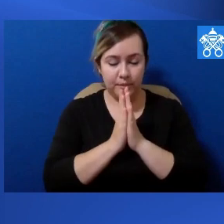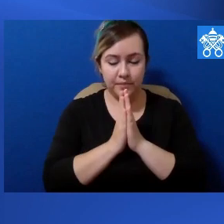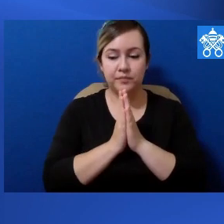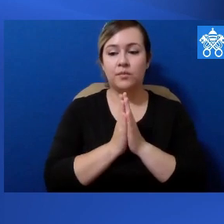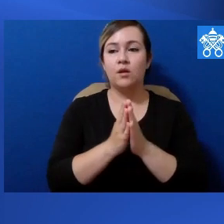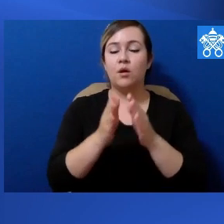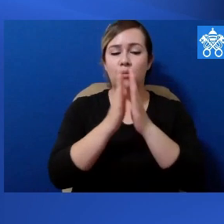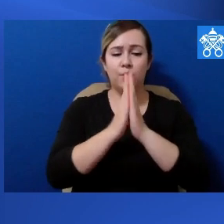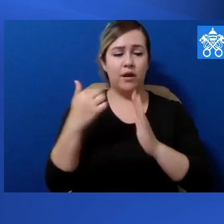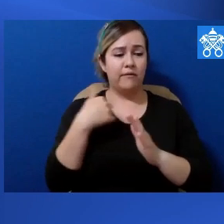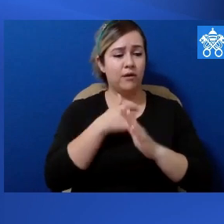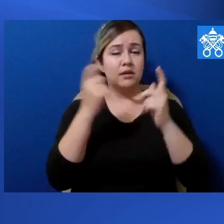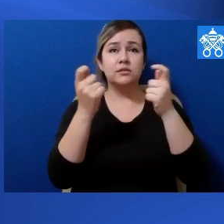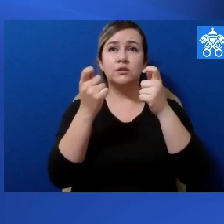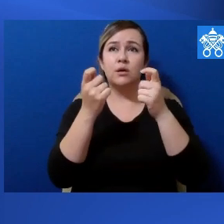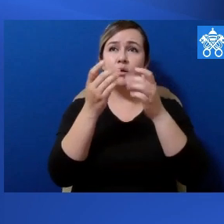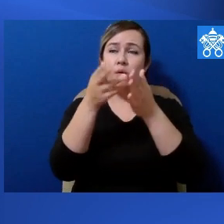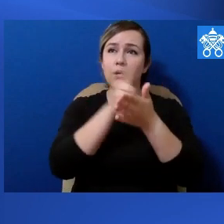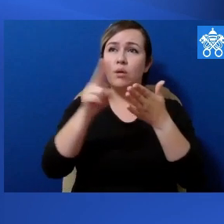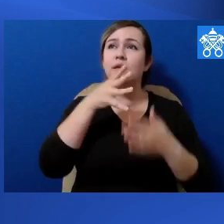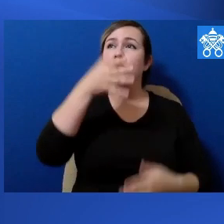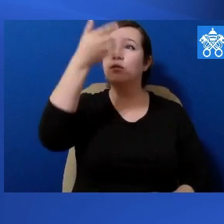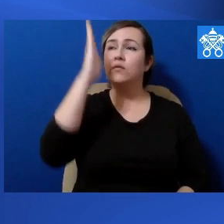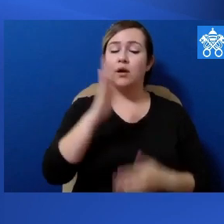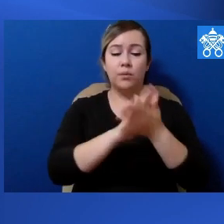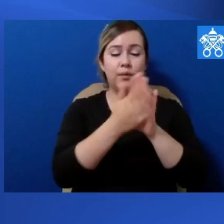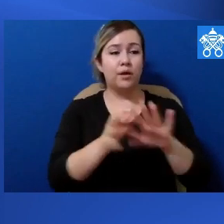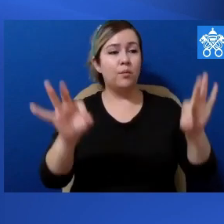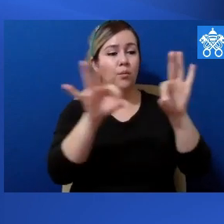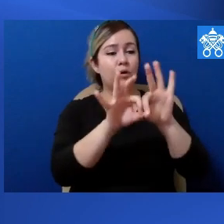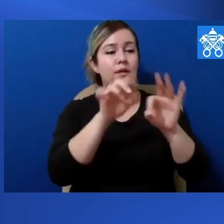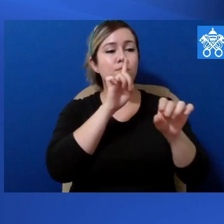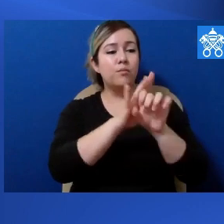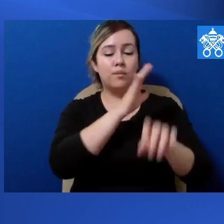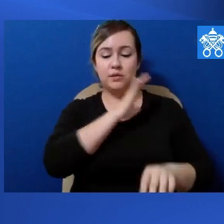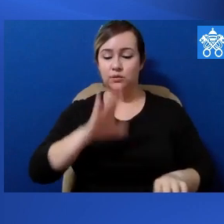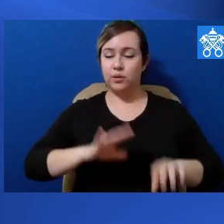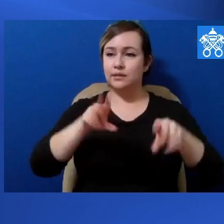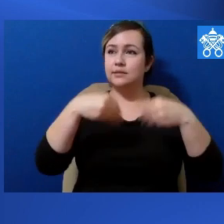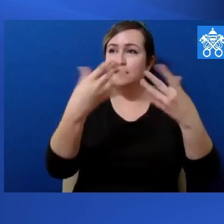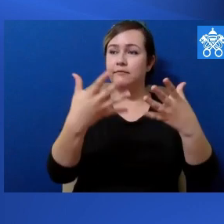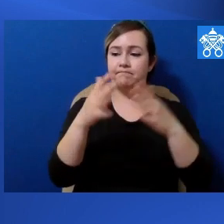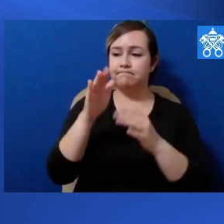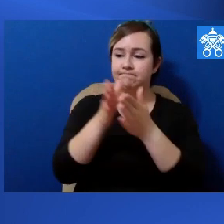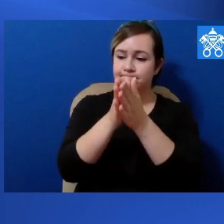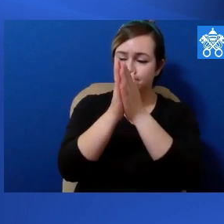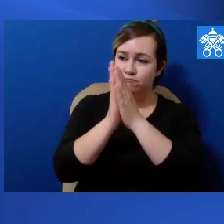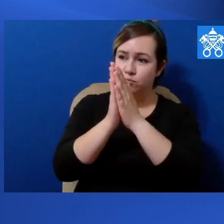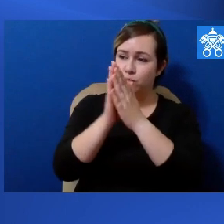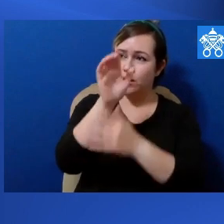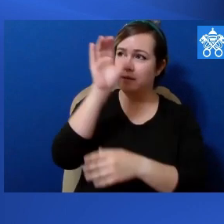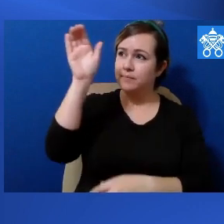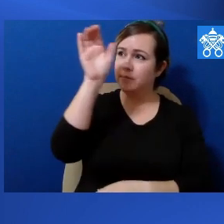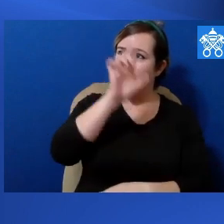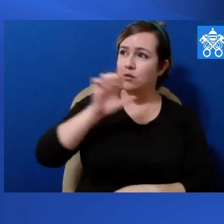efficiamur promissionibus Christi. Grazie an tu, anque somo domine, menti vos nostri sin funde, chianci all'unziante, Christi fili